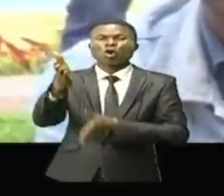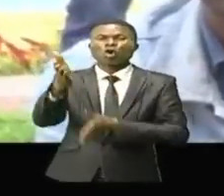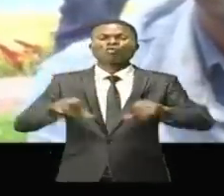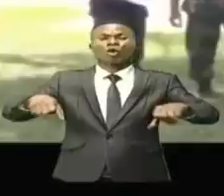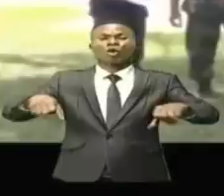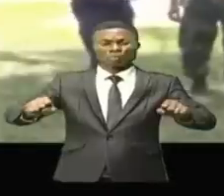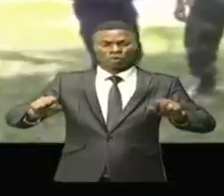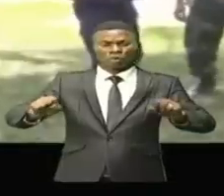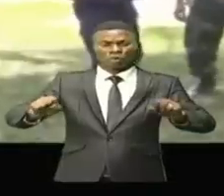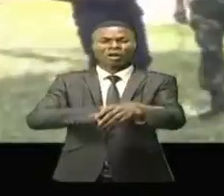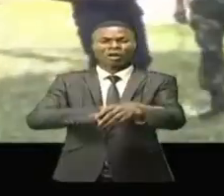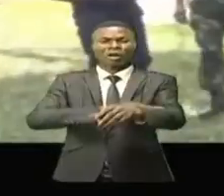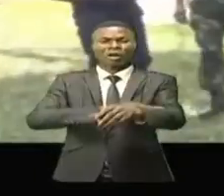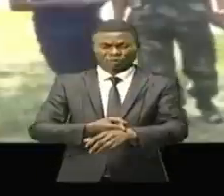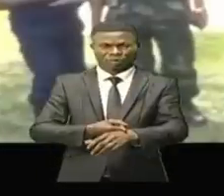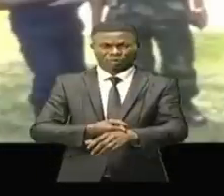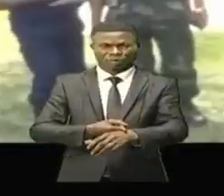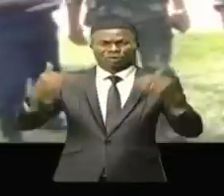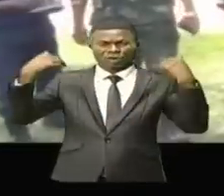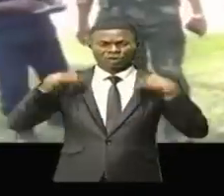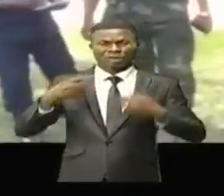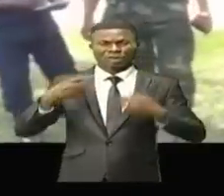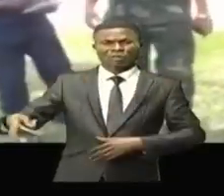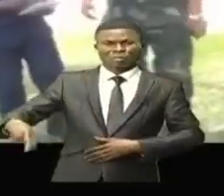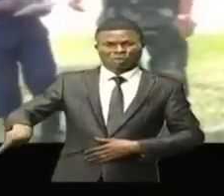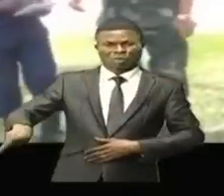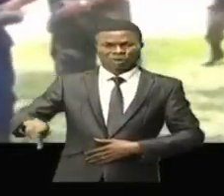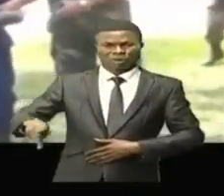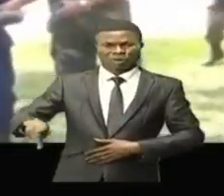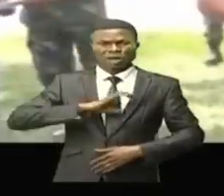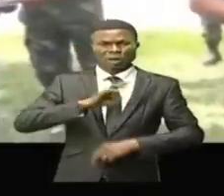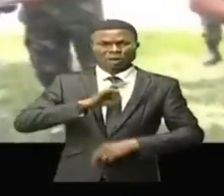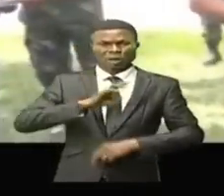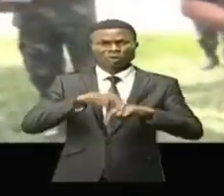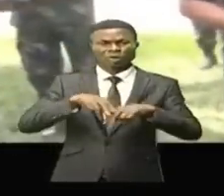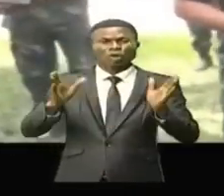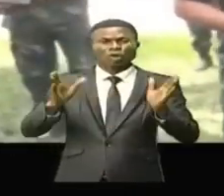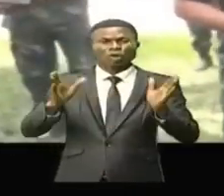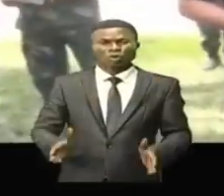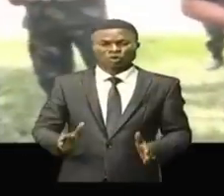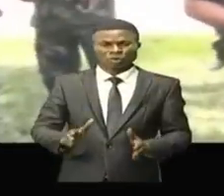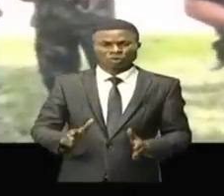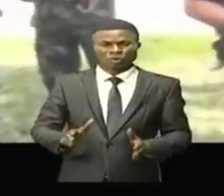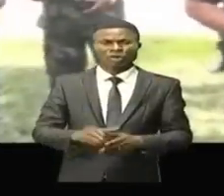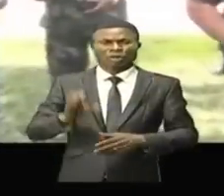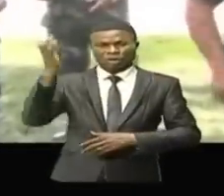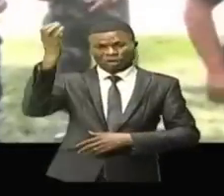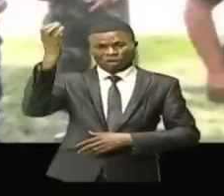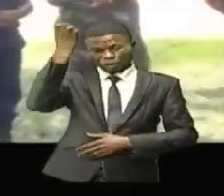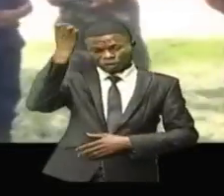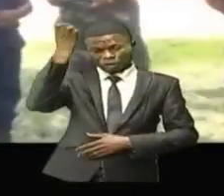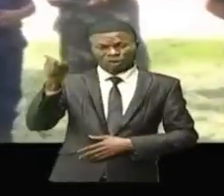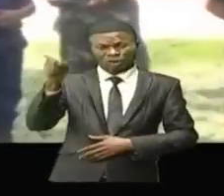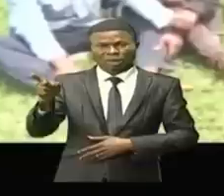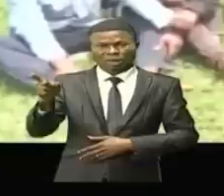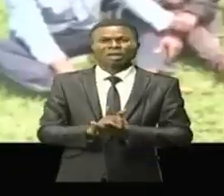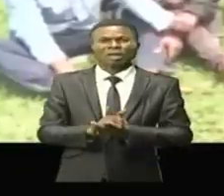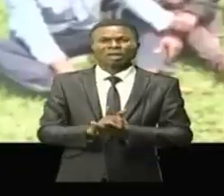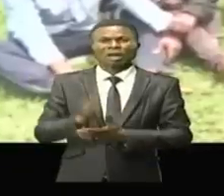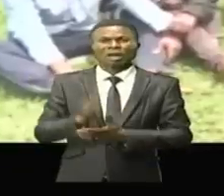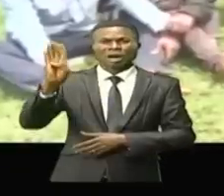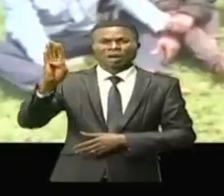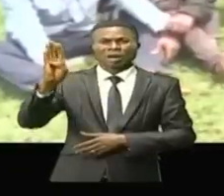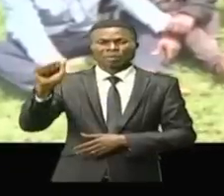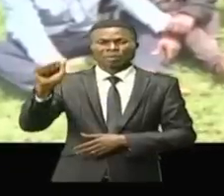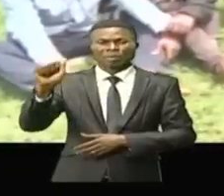Goma. Selon le commissaire provincial de la police nationale congolaise, le général Abavan Hang, la bande